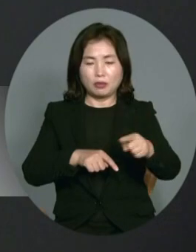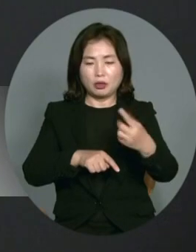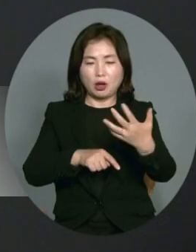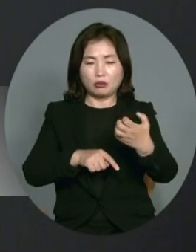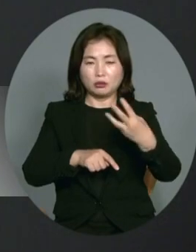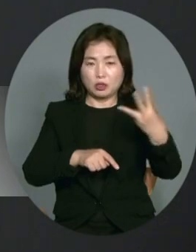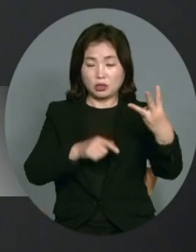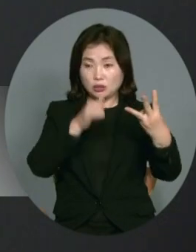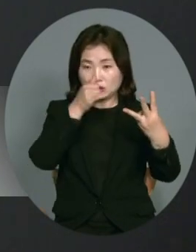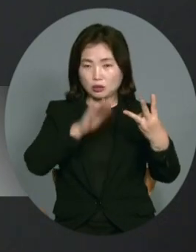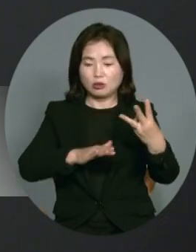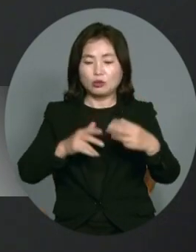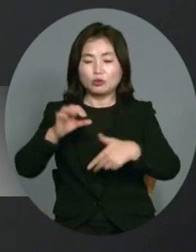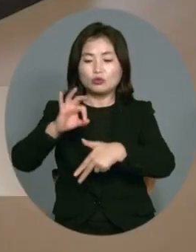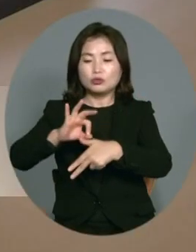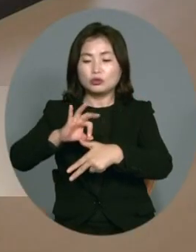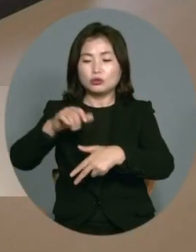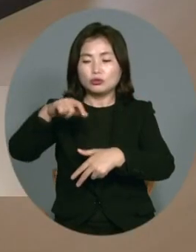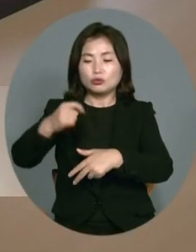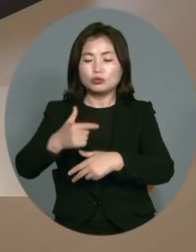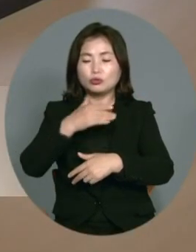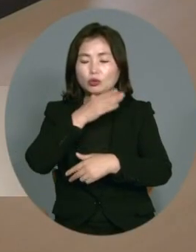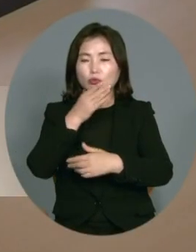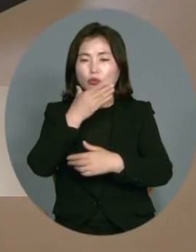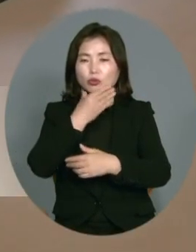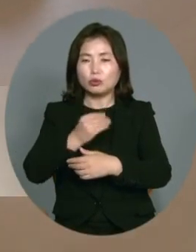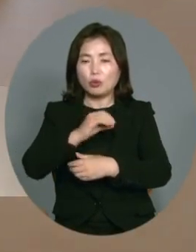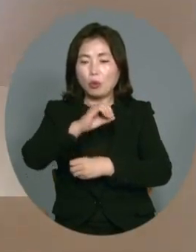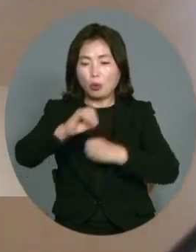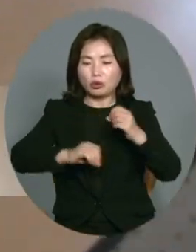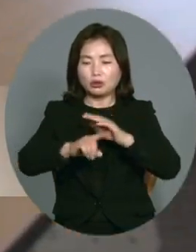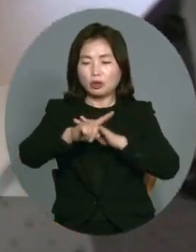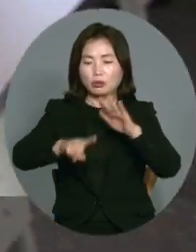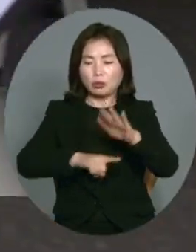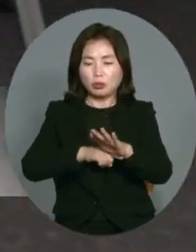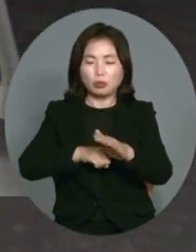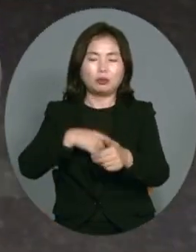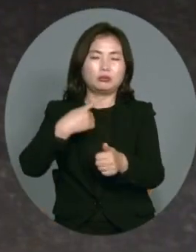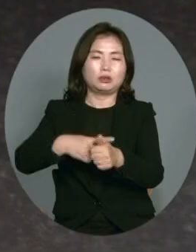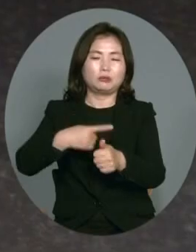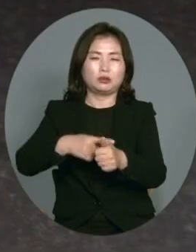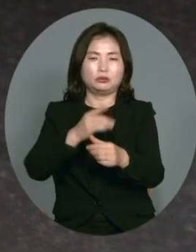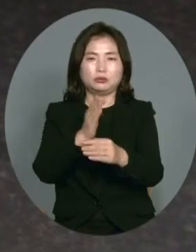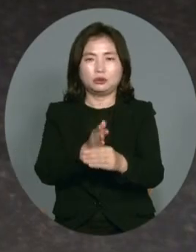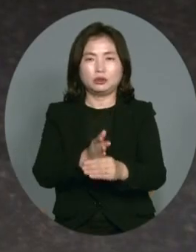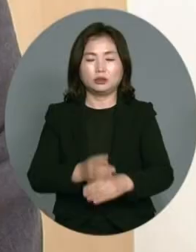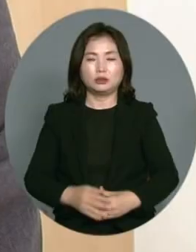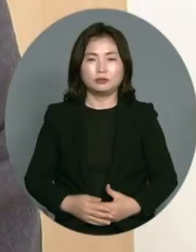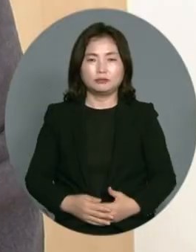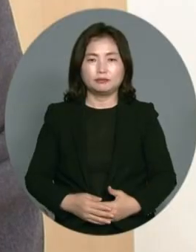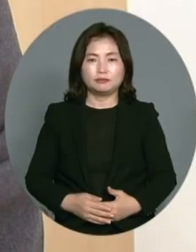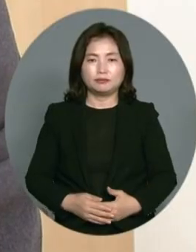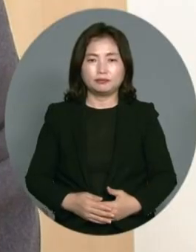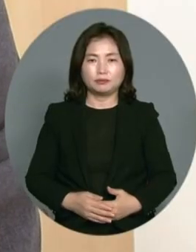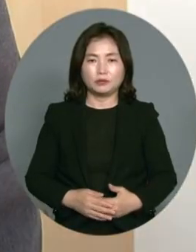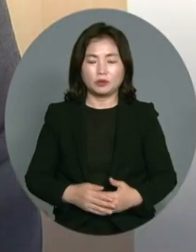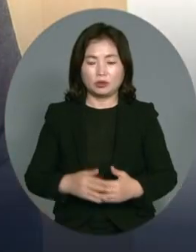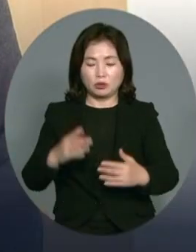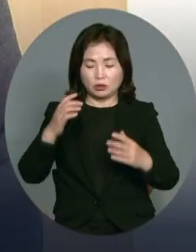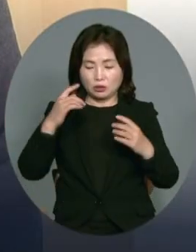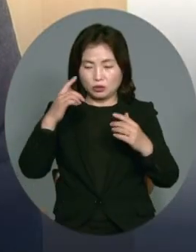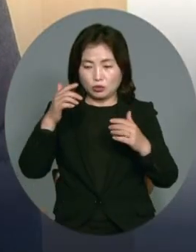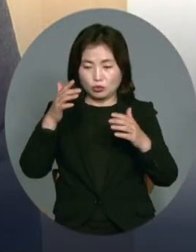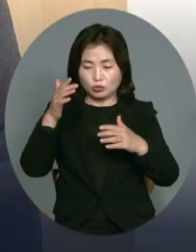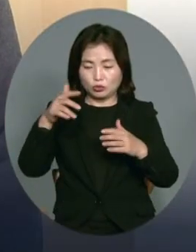활성화되어 있는데 울진군의 노인 복지 행정은 도리어 퇴보하고 있다는 비판이 나오고 있습니다. 군수가 바뀌었다고